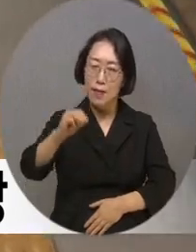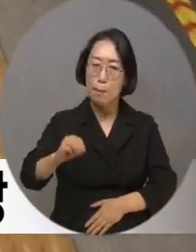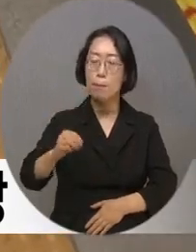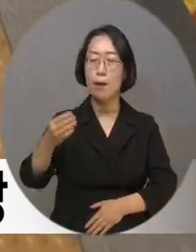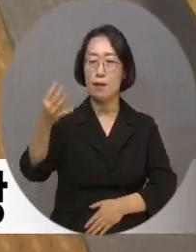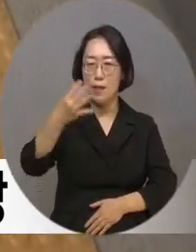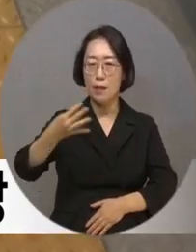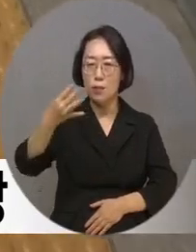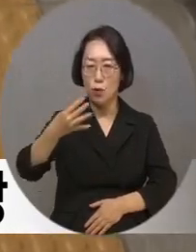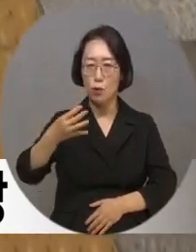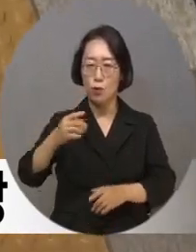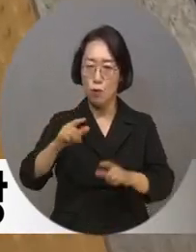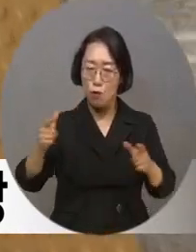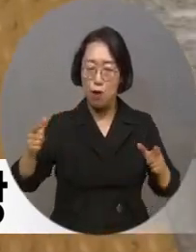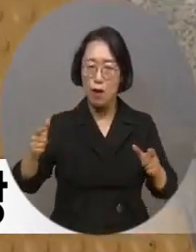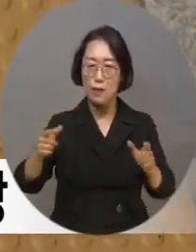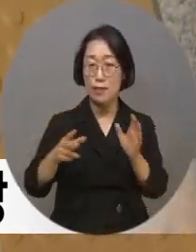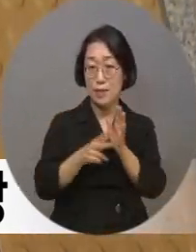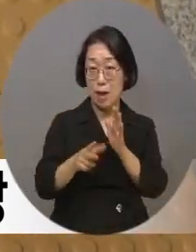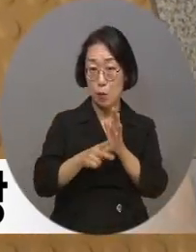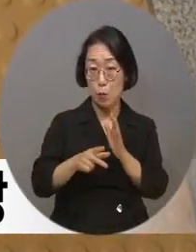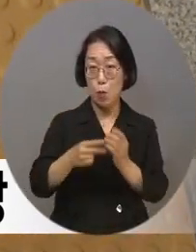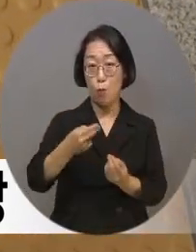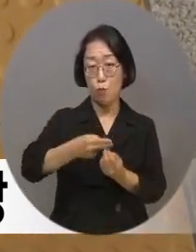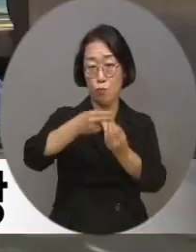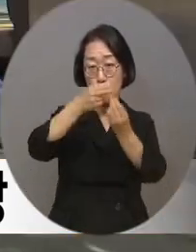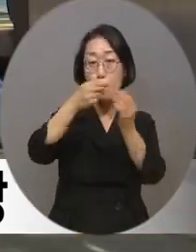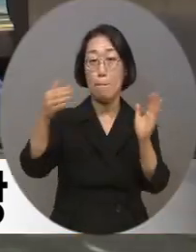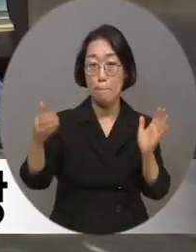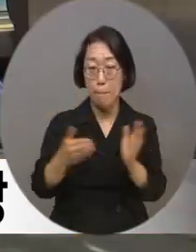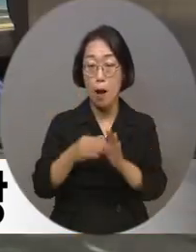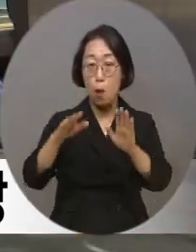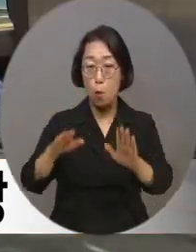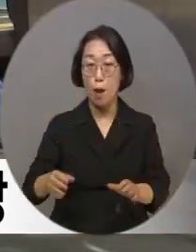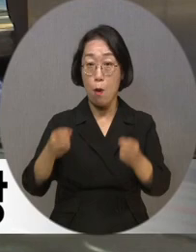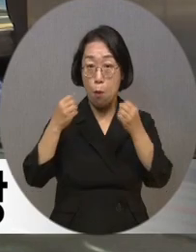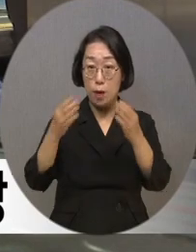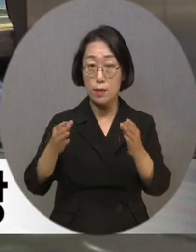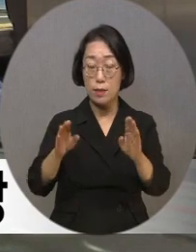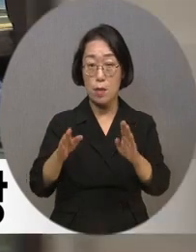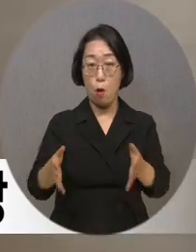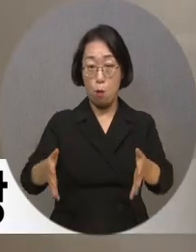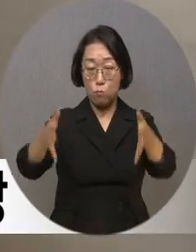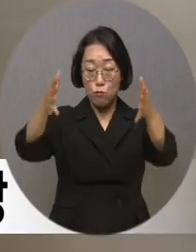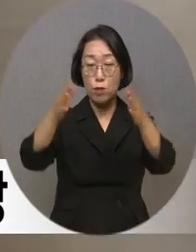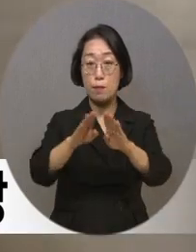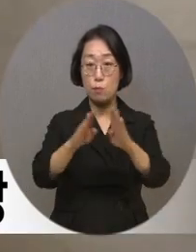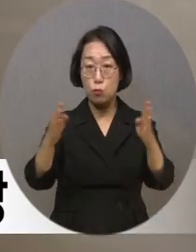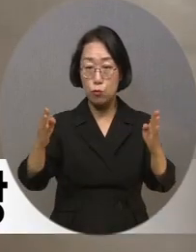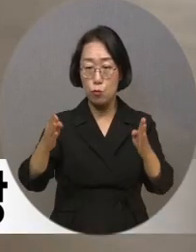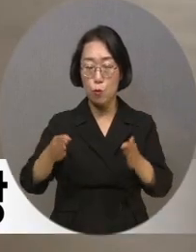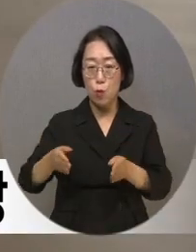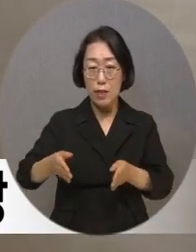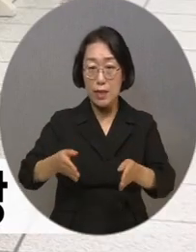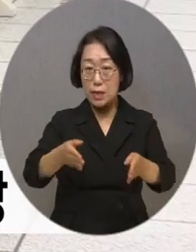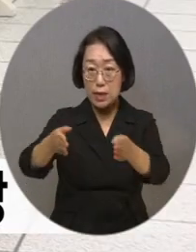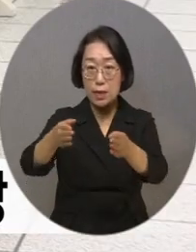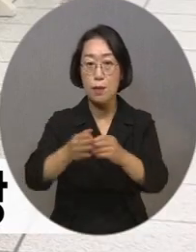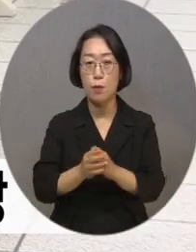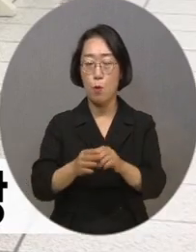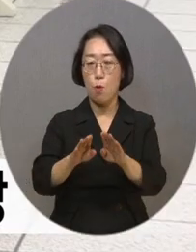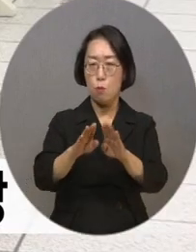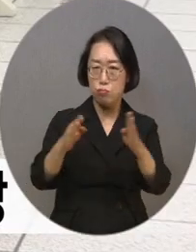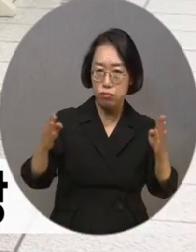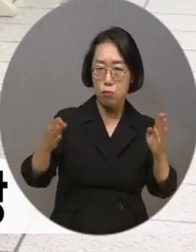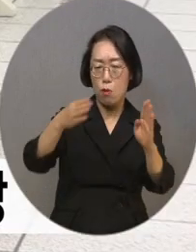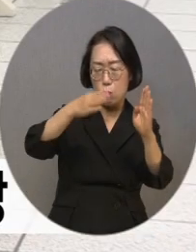4,799건의 보도 접근성 빅데이터를 구축했습니다. 올해도 정확한 건물 입구와 휠체어 이동 경로 등을 제공하는 무장애